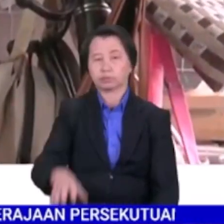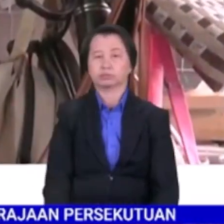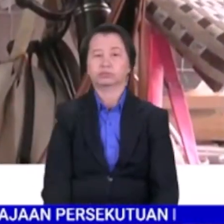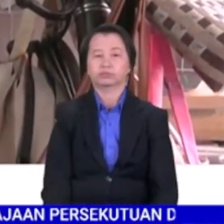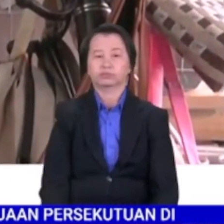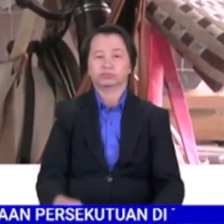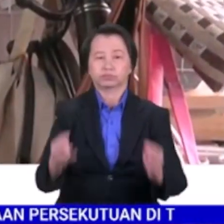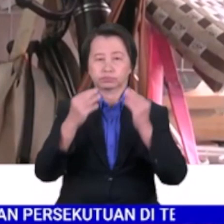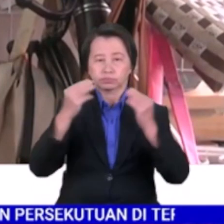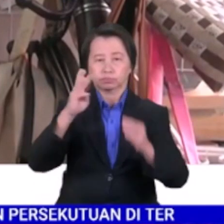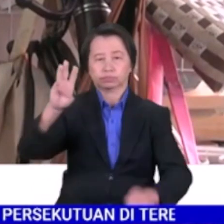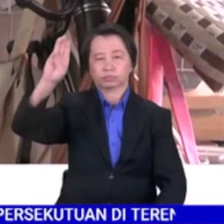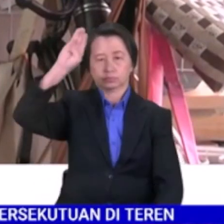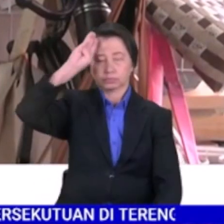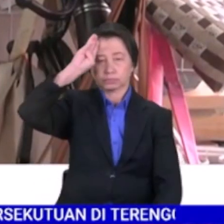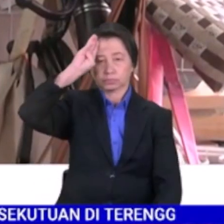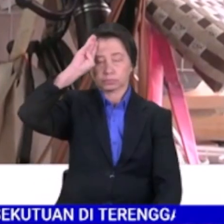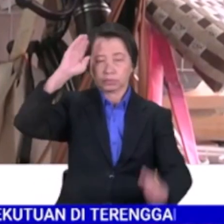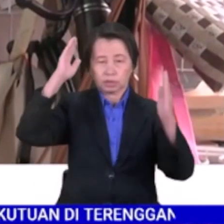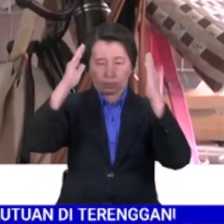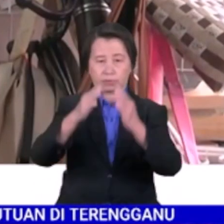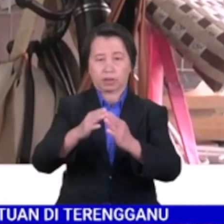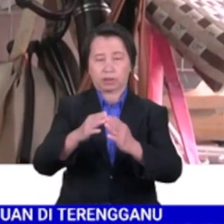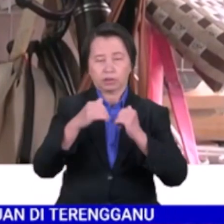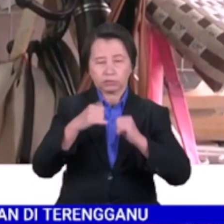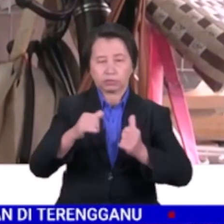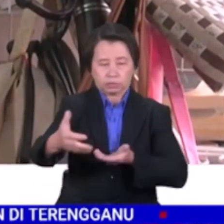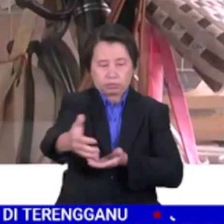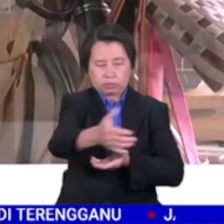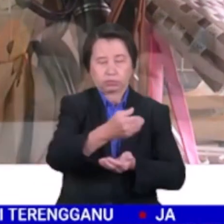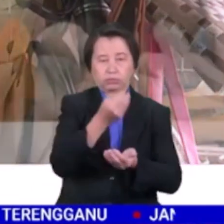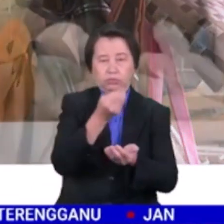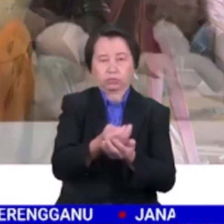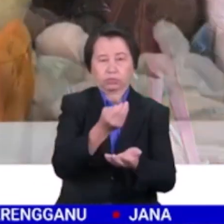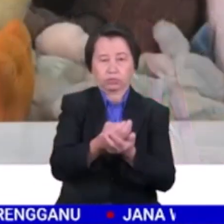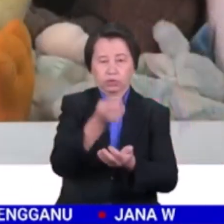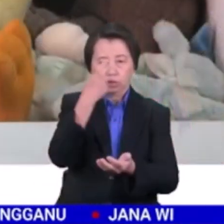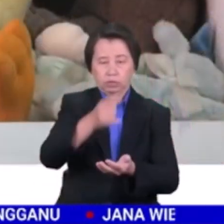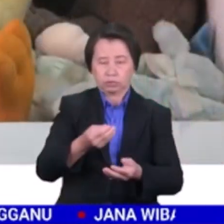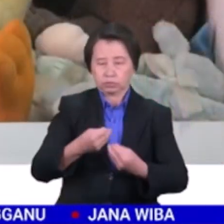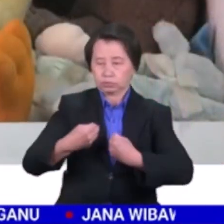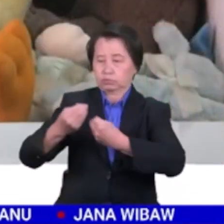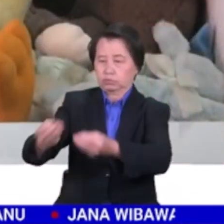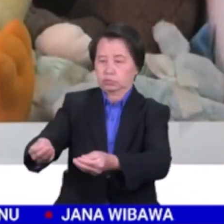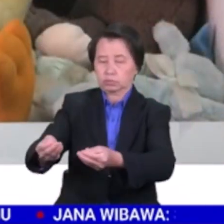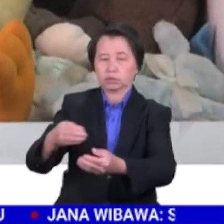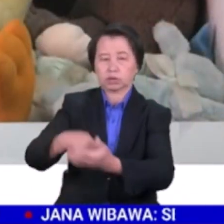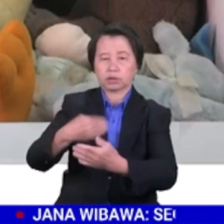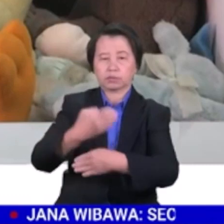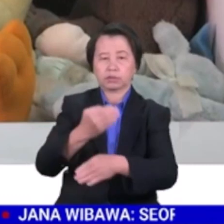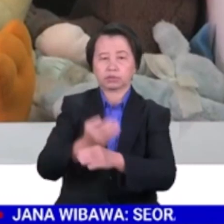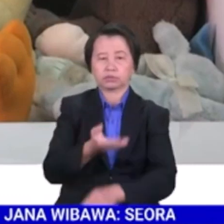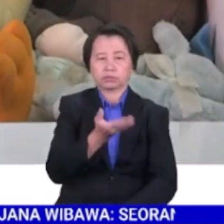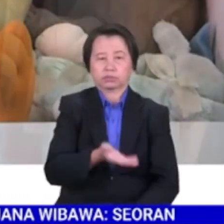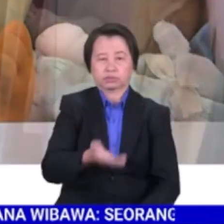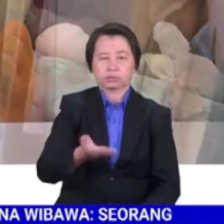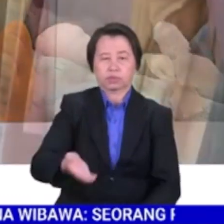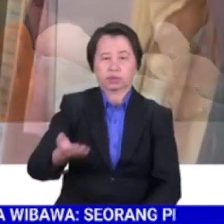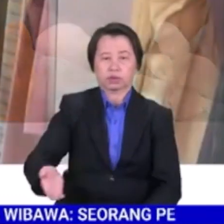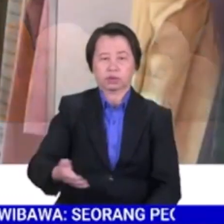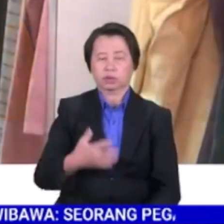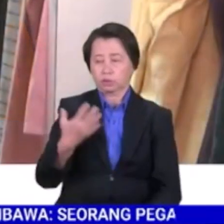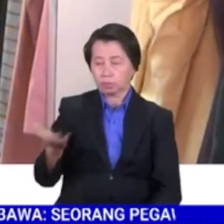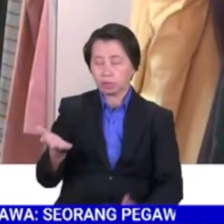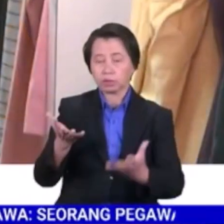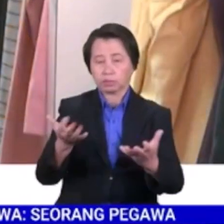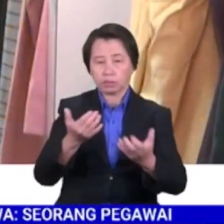sahaja, Majlis Pengakap Kelana Negeri Pahang juga sedang mengumpul dana untuk memberi sumbangan dalam bentuk barangan.